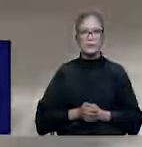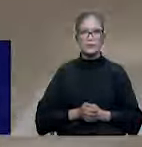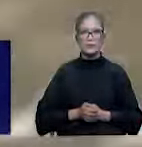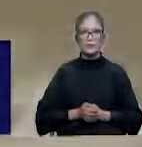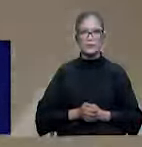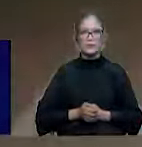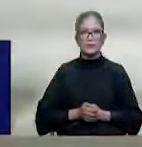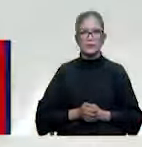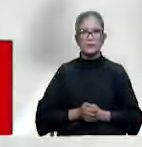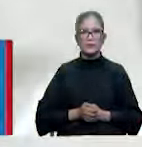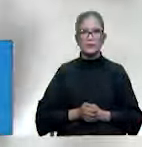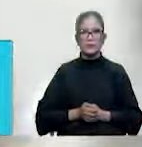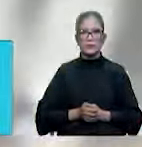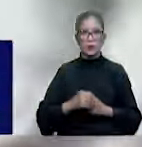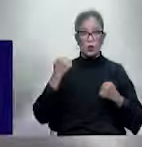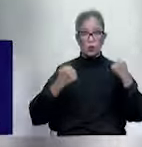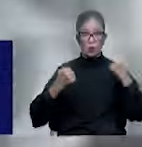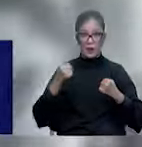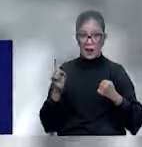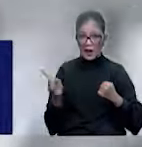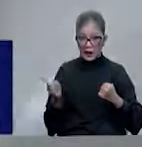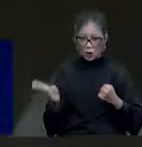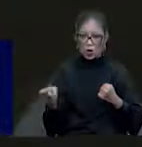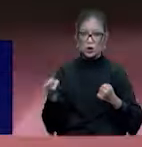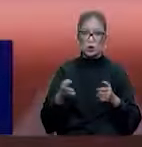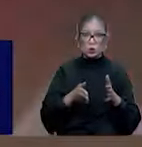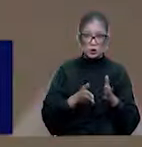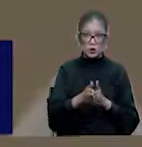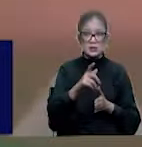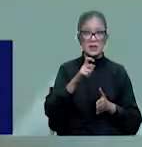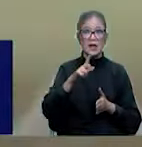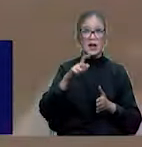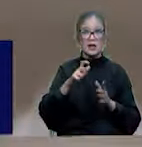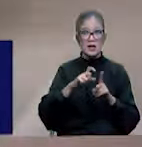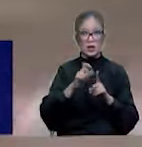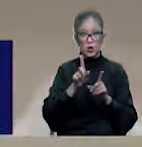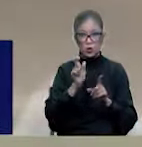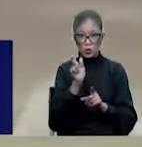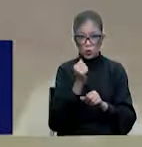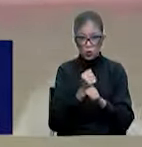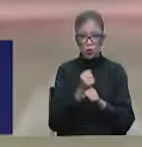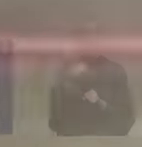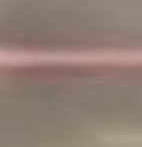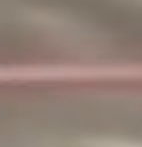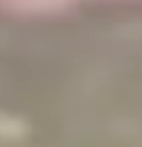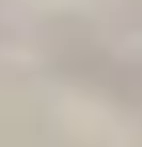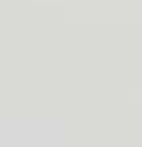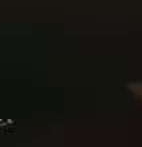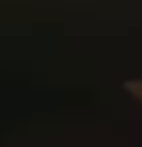Angkot nyebur. Mobil angkot rute Kebayoran Lama Ciledug ini berada di dalam Kali Grogol di Jalan Jatayu, Kebayoran Lama, Jakarta